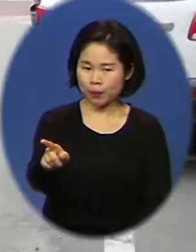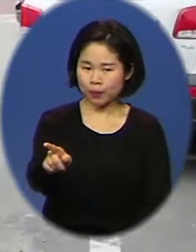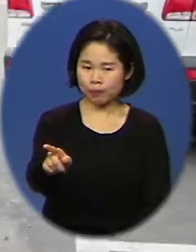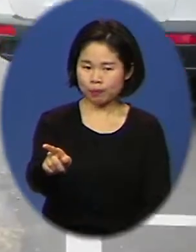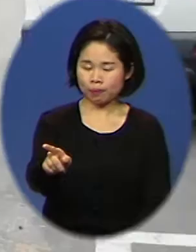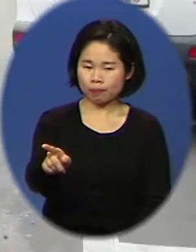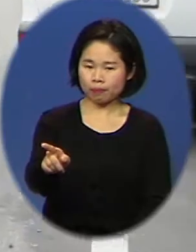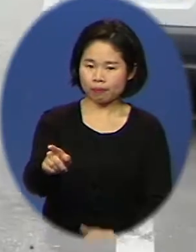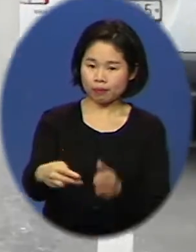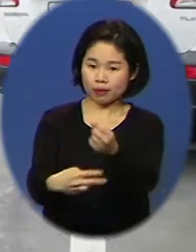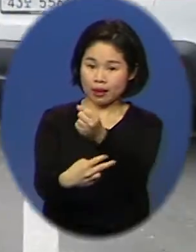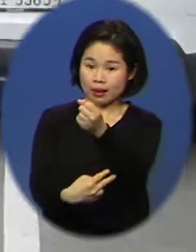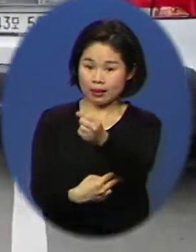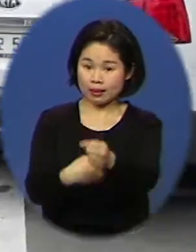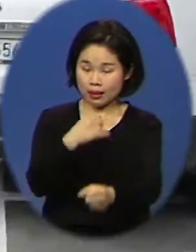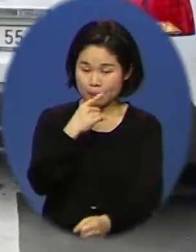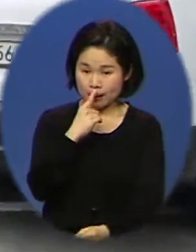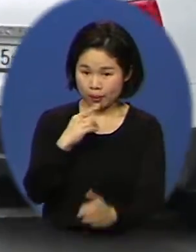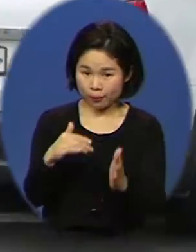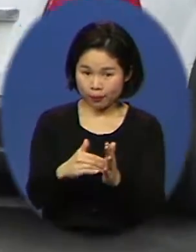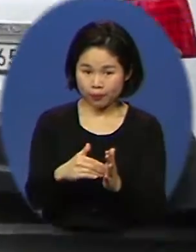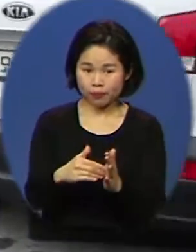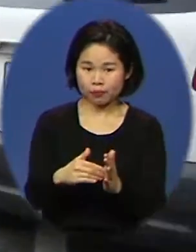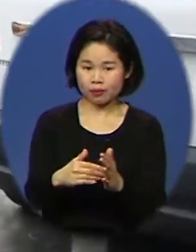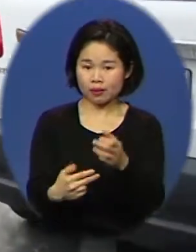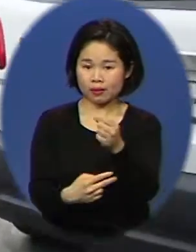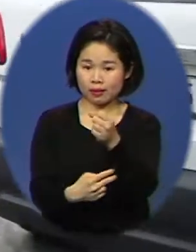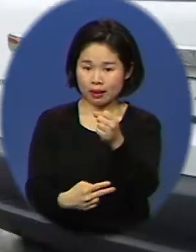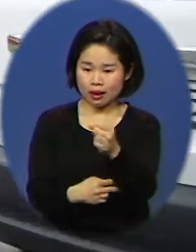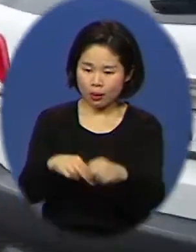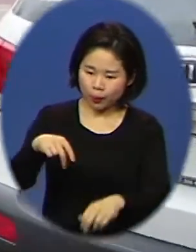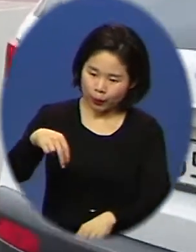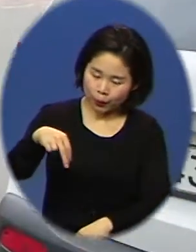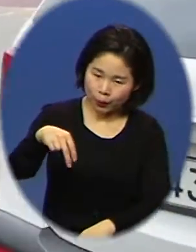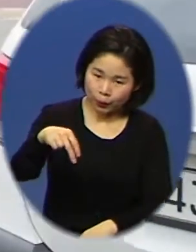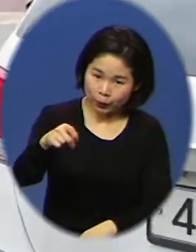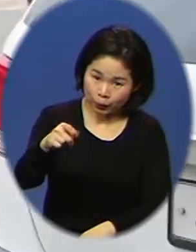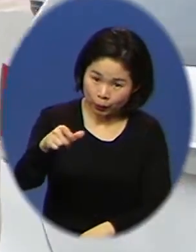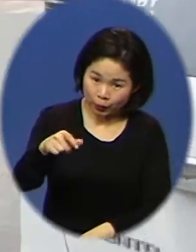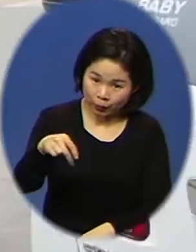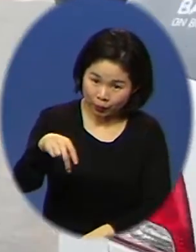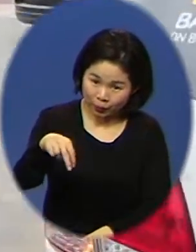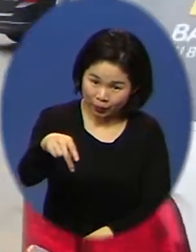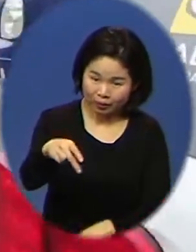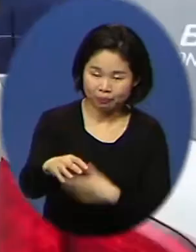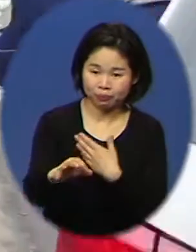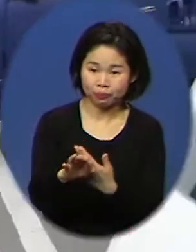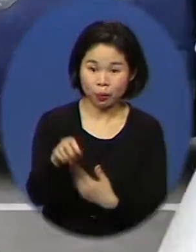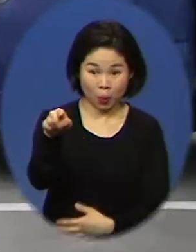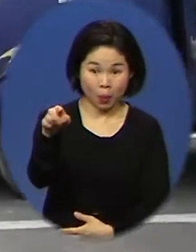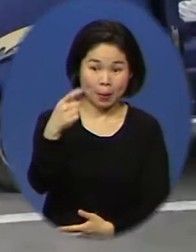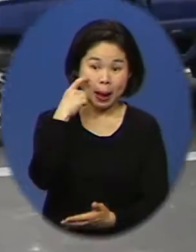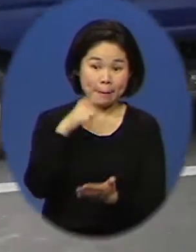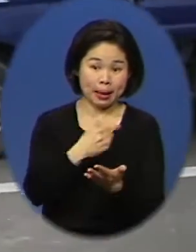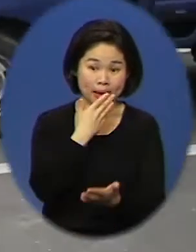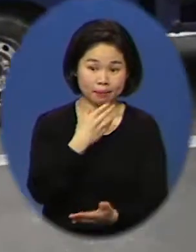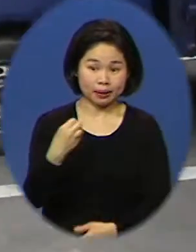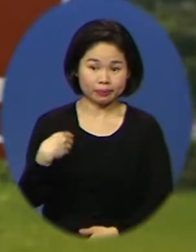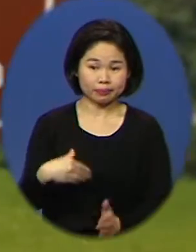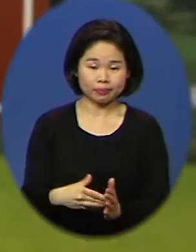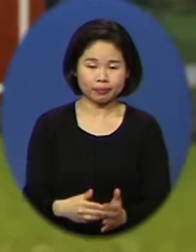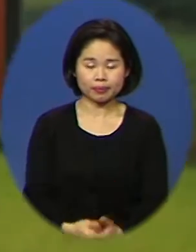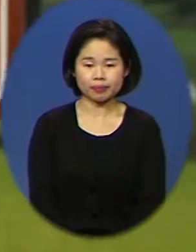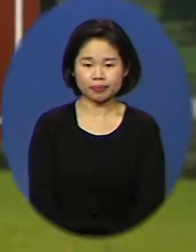거기 가면 다리도 있다고. 그 다리 지나가서 조금 더 가면 거기 저기라고 했어요.